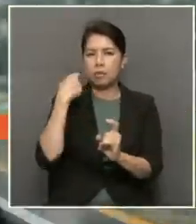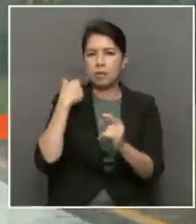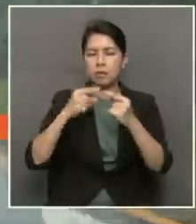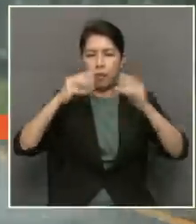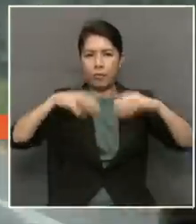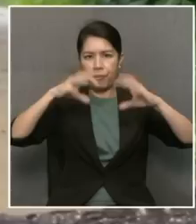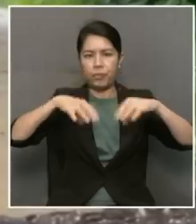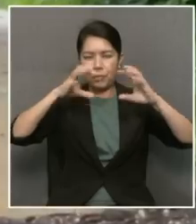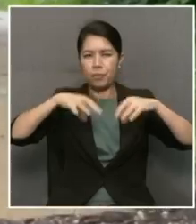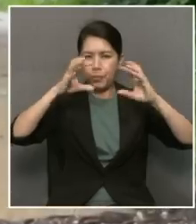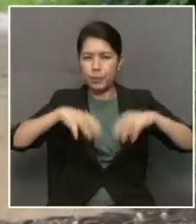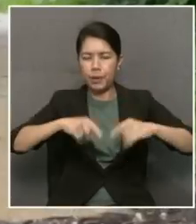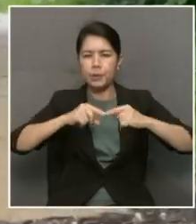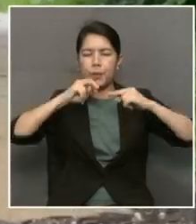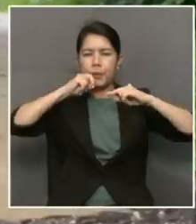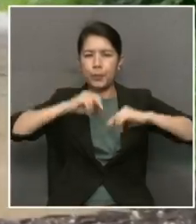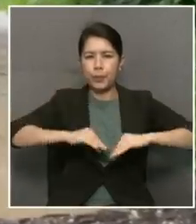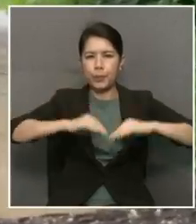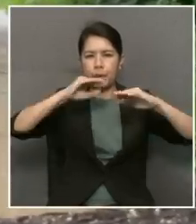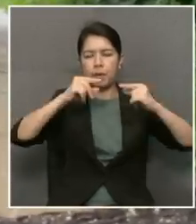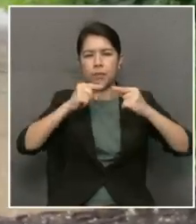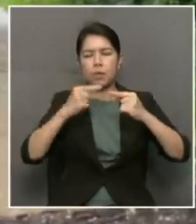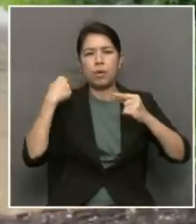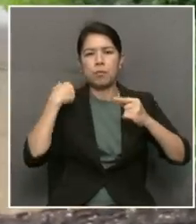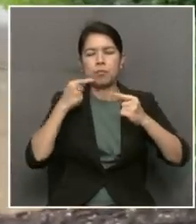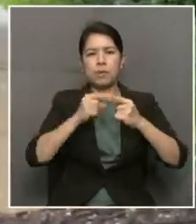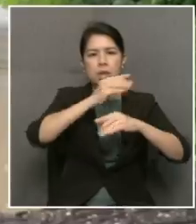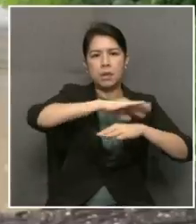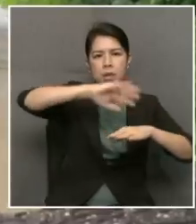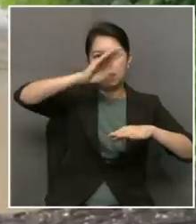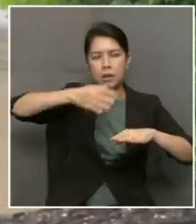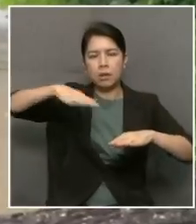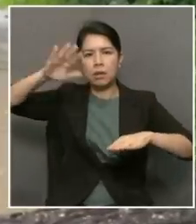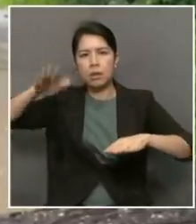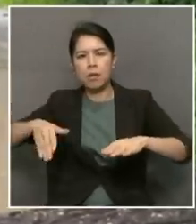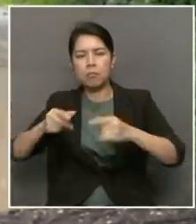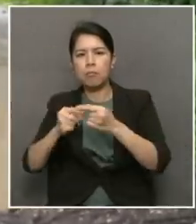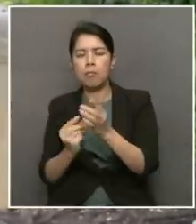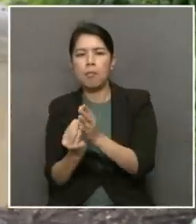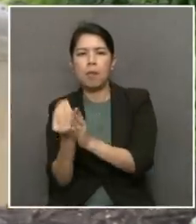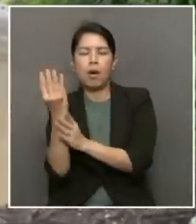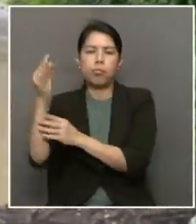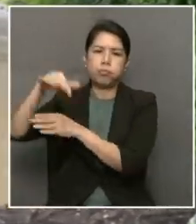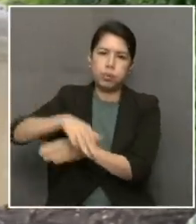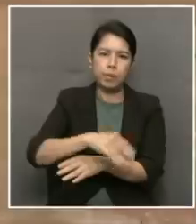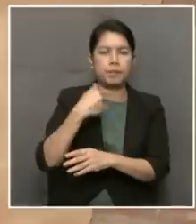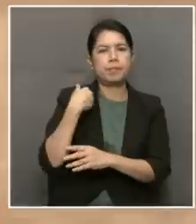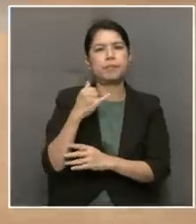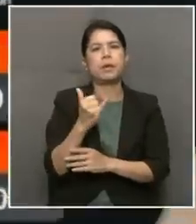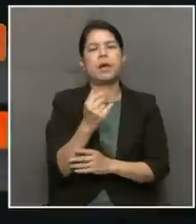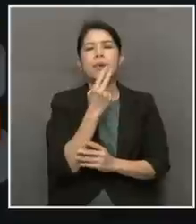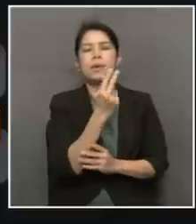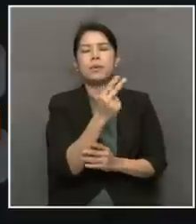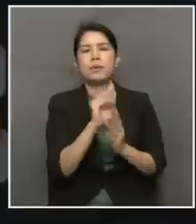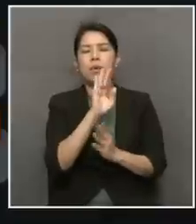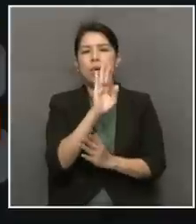สะสมเอาไว้ด้วยอาจทำให้เกิดน้ำท่วมฉับพลันน้ำป่าหหลหลากตามมาได้ครับมาตรวจสอบปริมาณฝนเป็นรายผ้ากันนะ